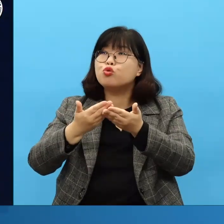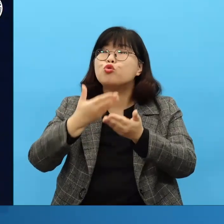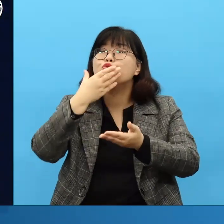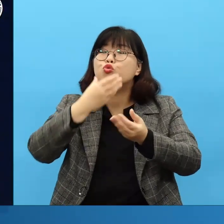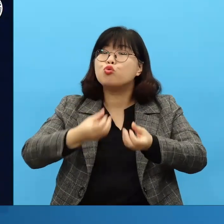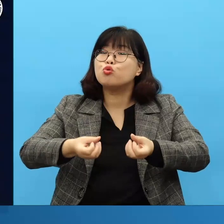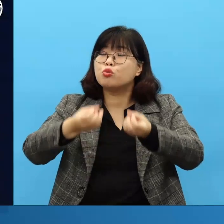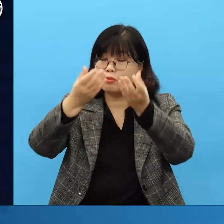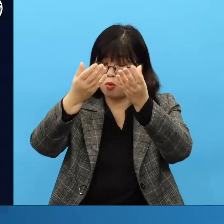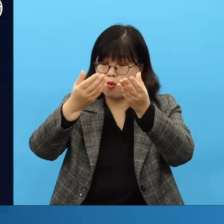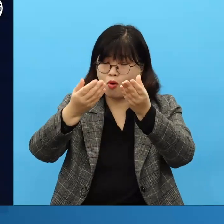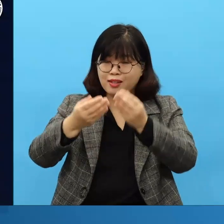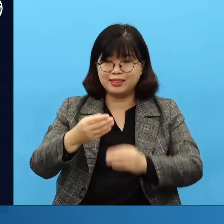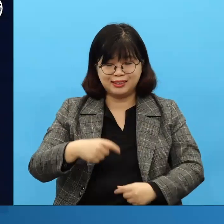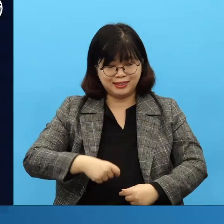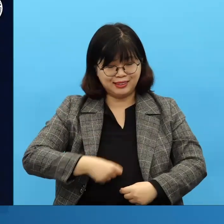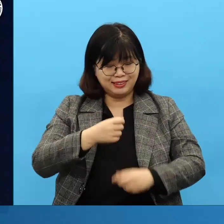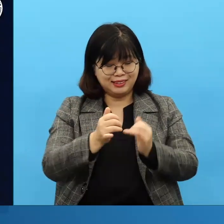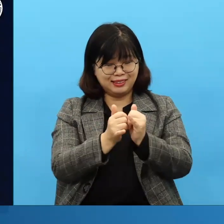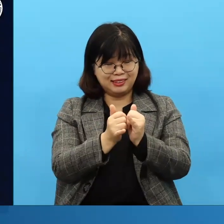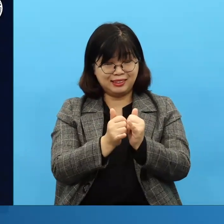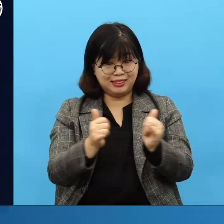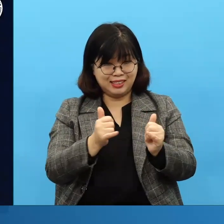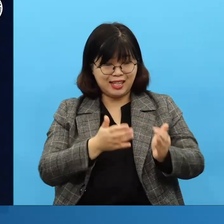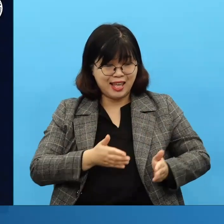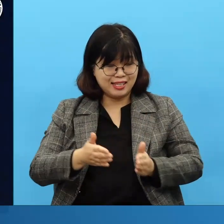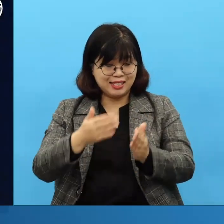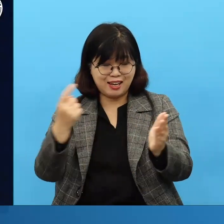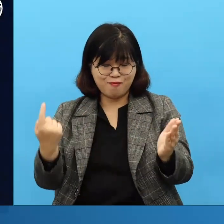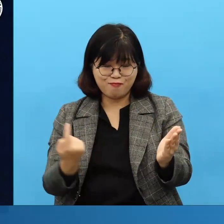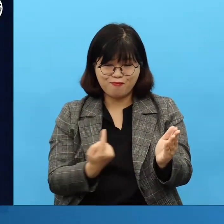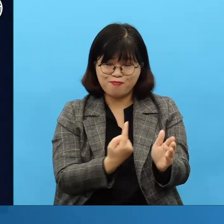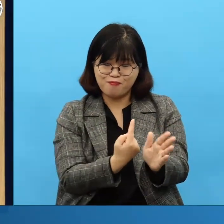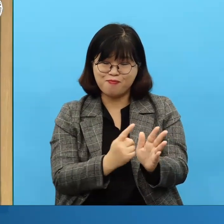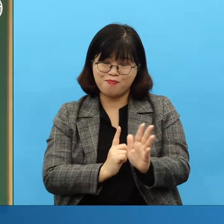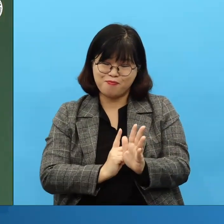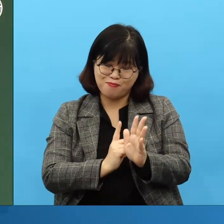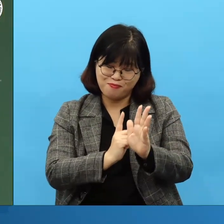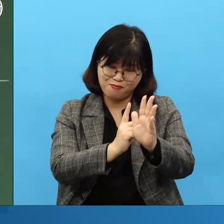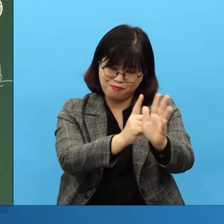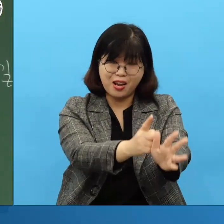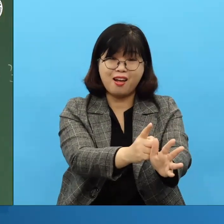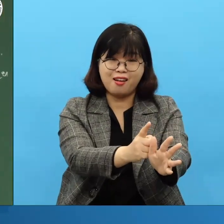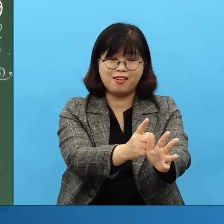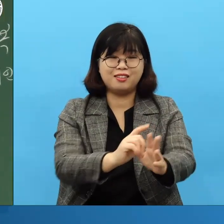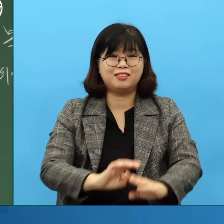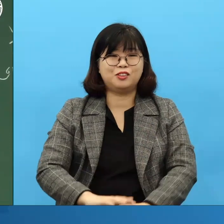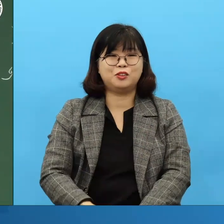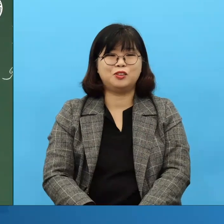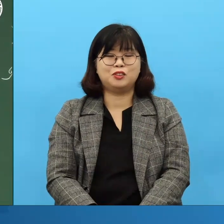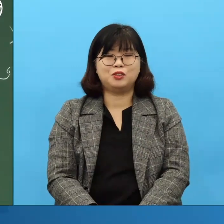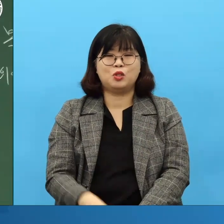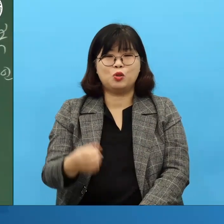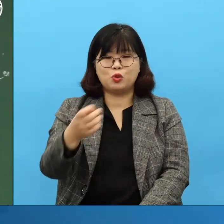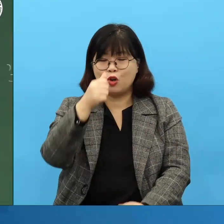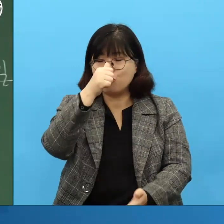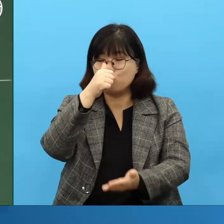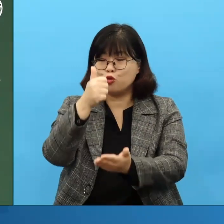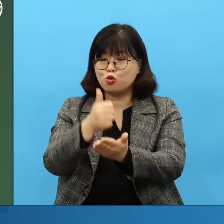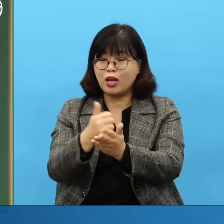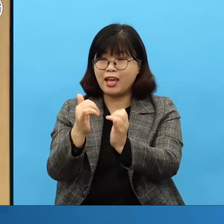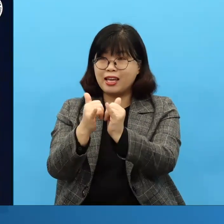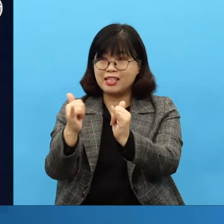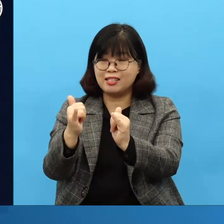길에. But it says that 이게 those who are 복받는 blessed, 겁니다. they stand in the path of the righteous. 죄인의 길에 서 있는 게